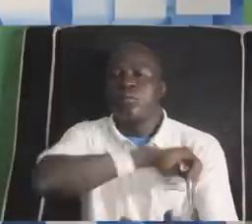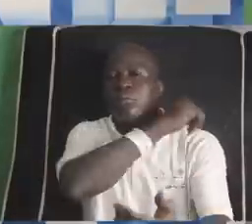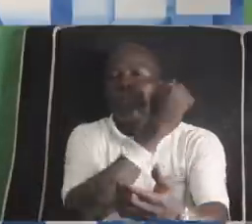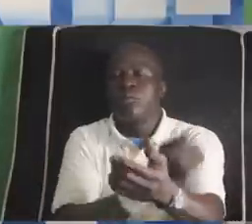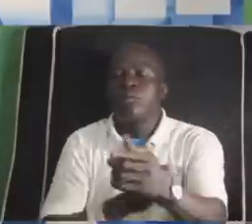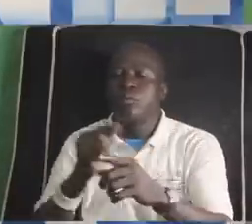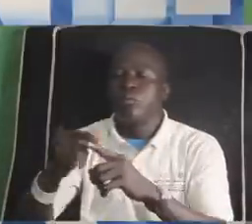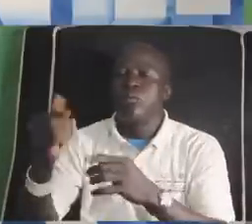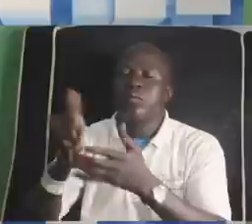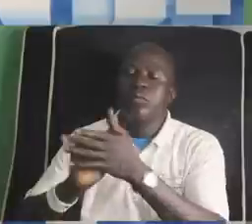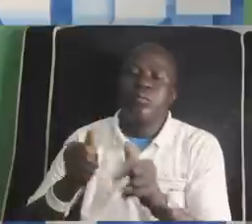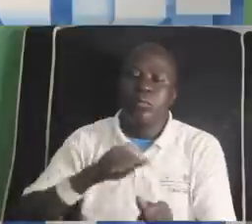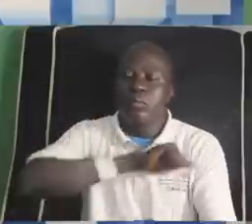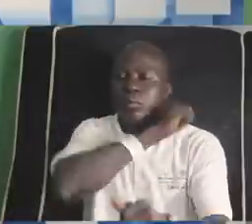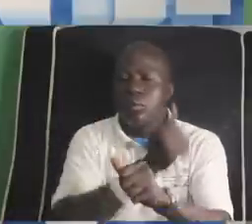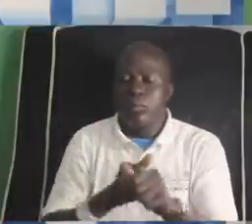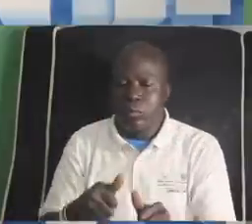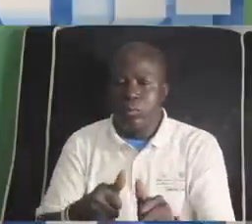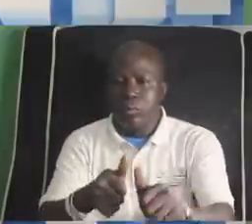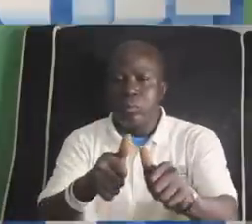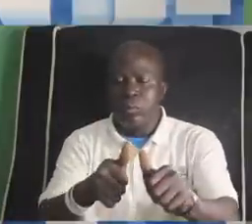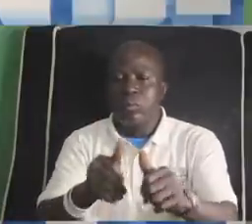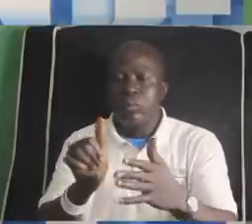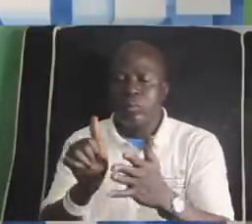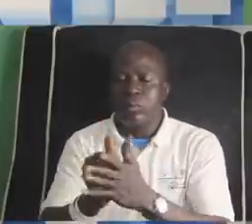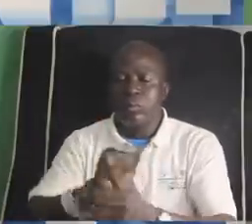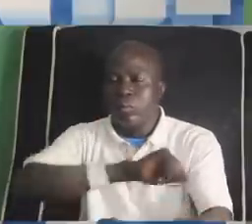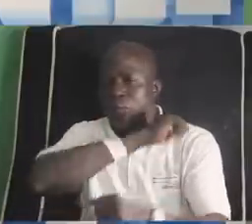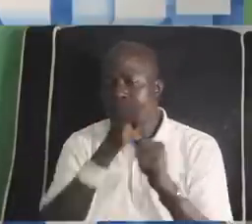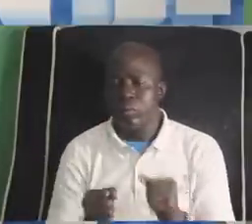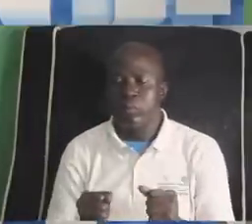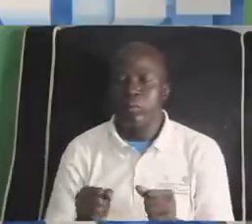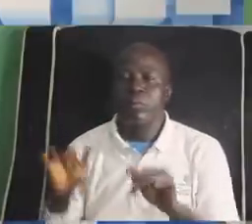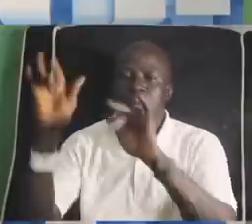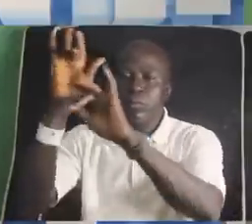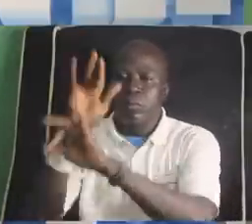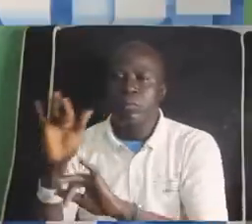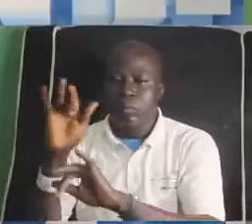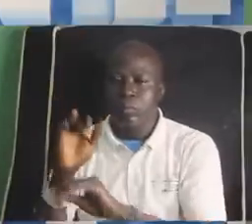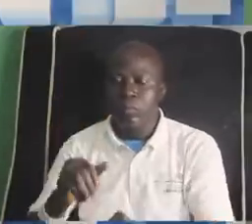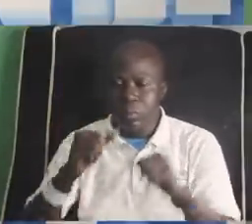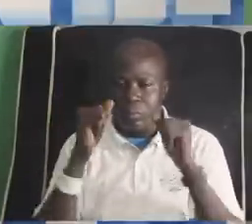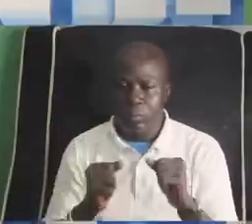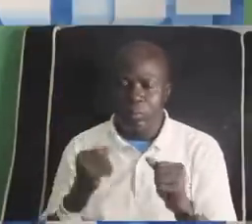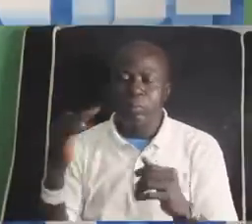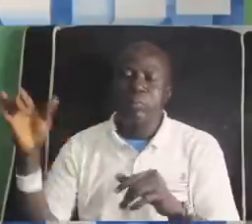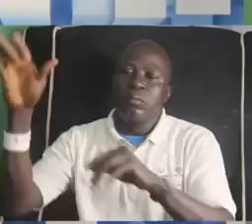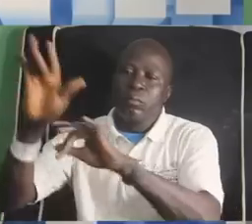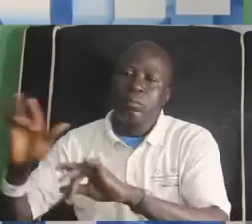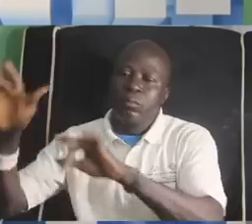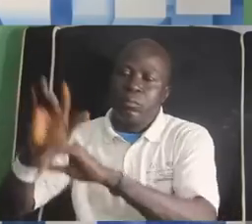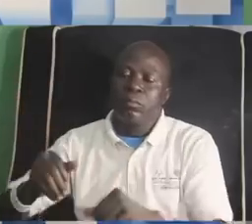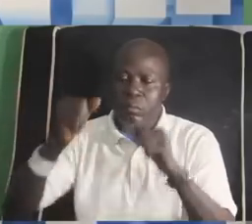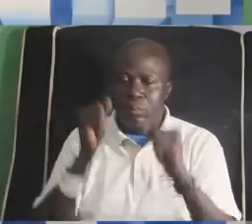Is the word of authority that follows. Agbara anu. Power of mercy. Agbara anu. Power of